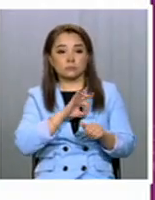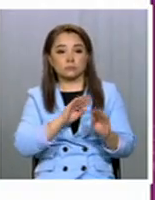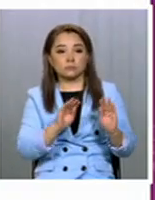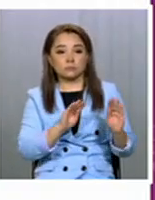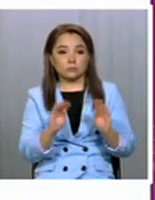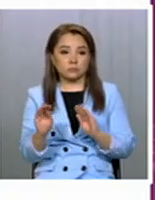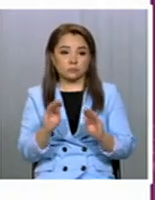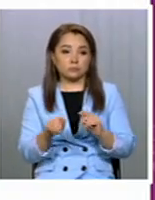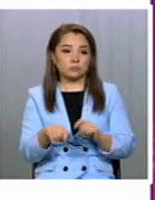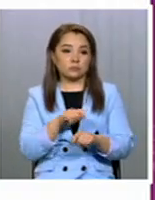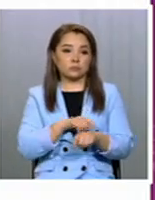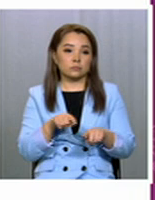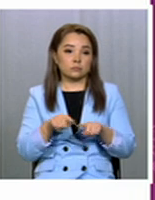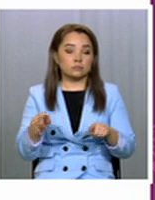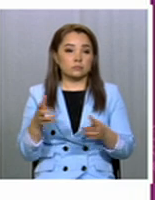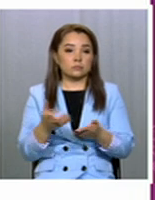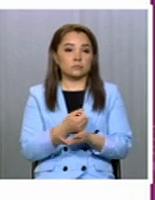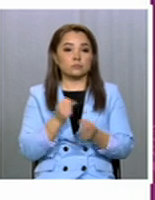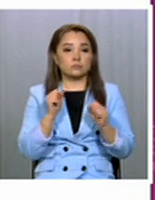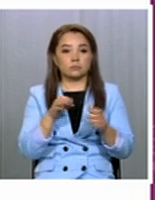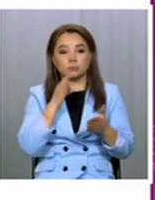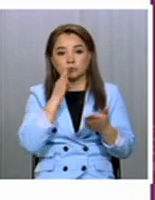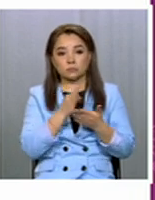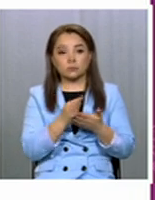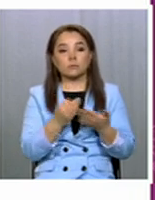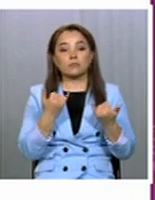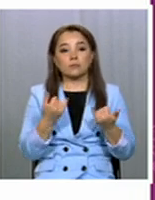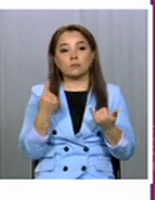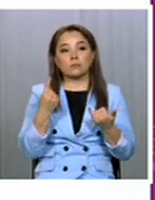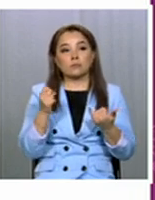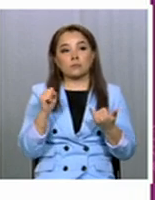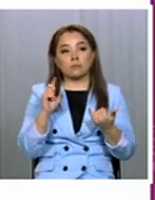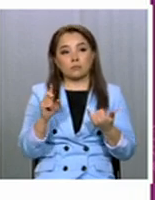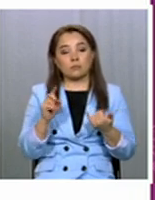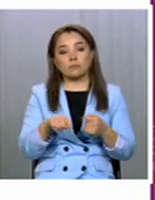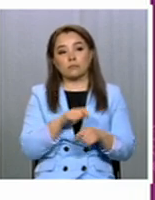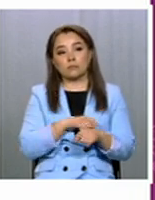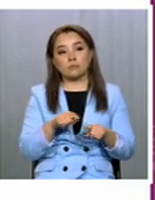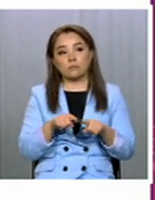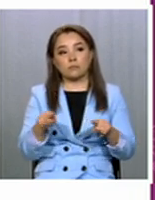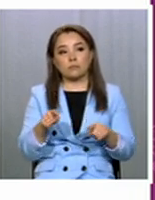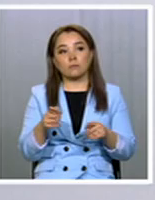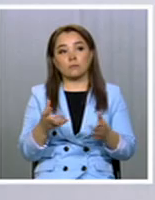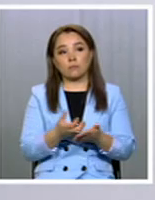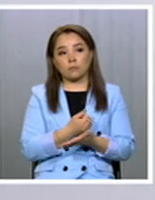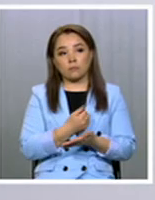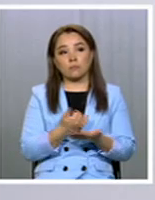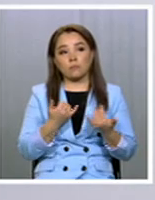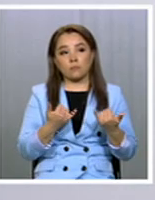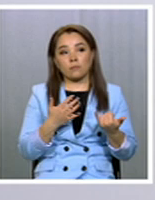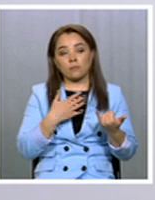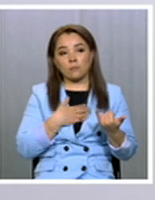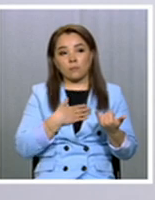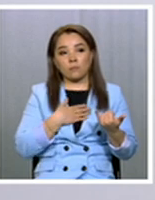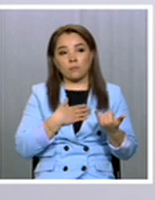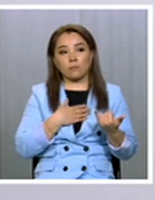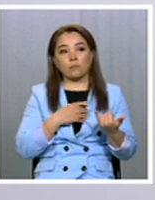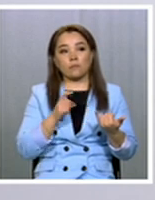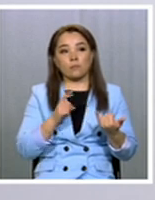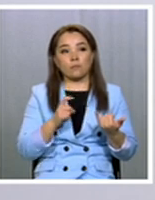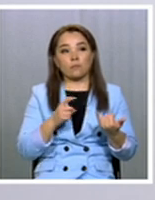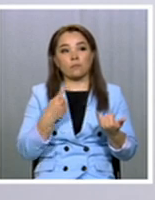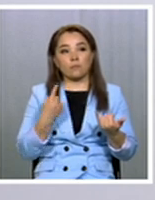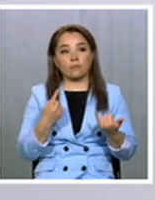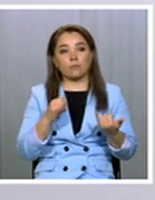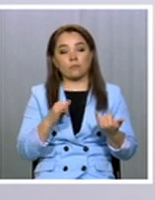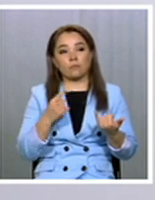қабырғаларының ұзындықтарын табуға болады. Бірінші, А қабырғасының ұзындығын табайық. Мына жерде бізде x1, y1